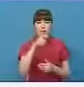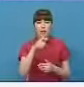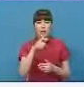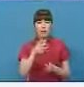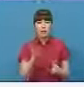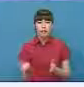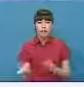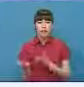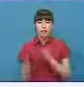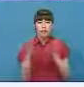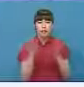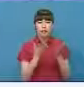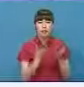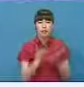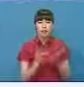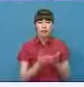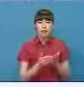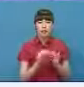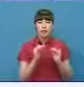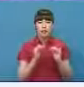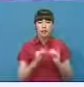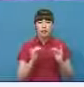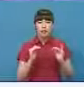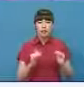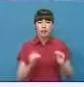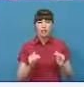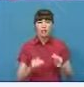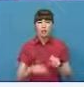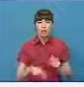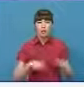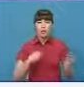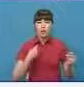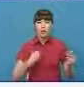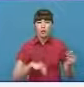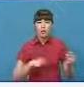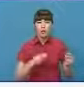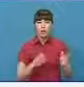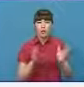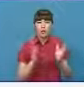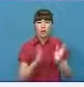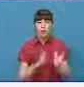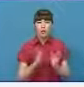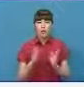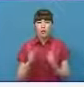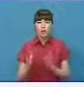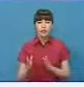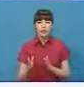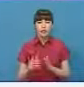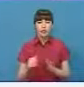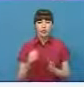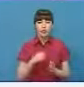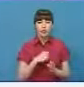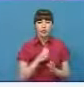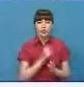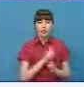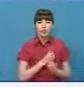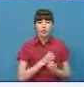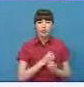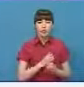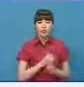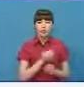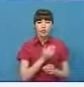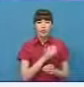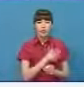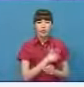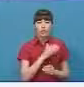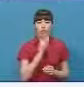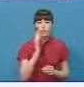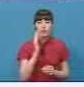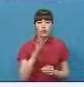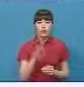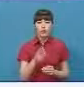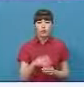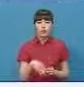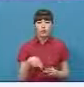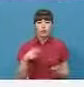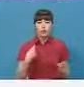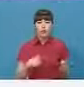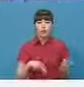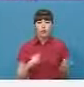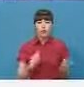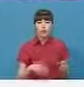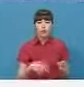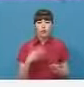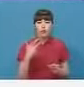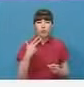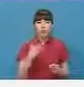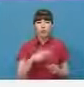келіп отыр. Немереміз осы домбыра саласына өзі құштар болды. Осы домбыра менен 3